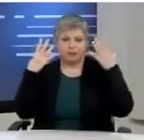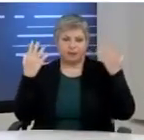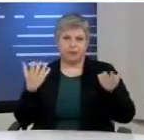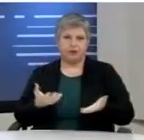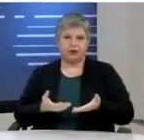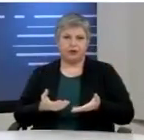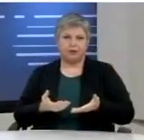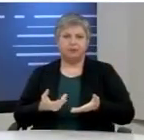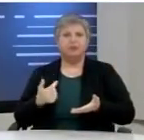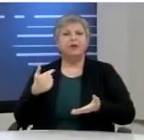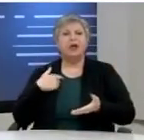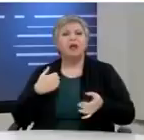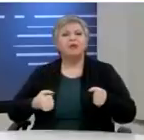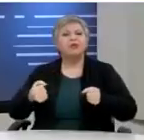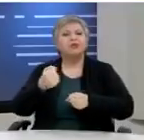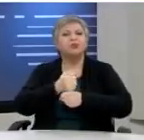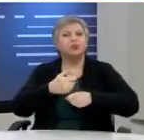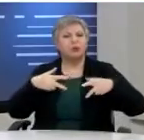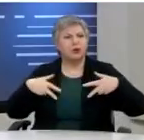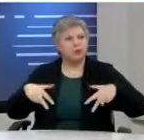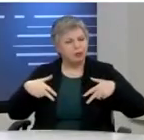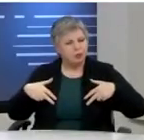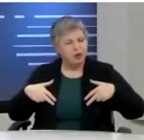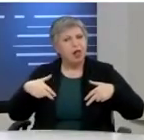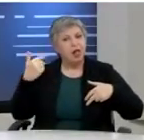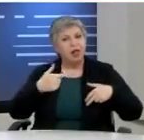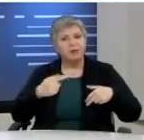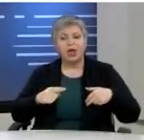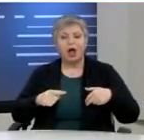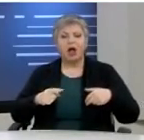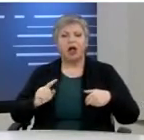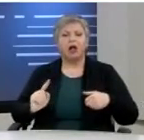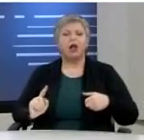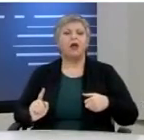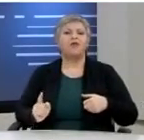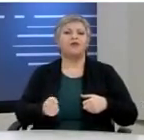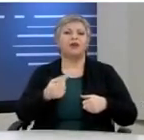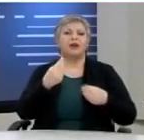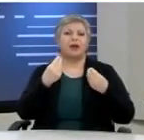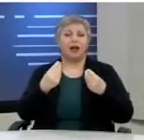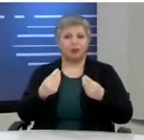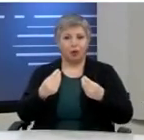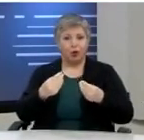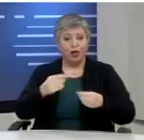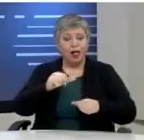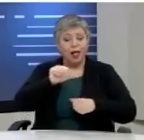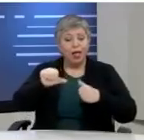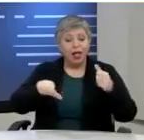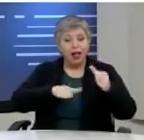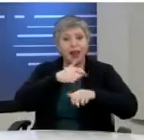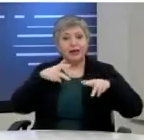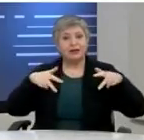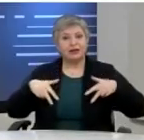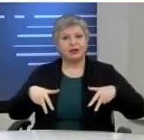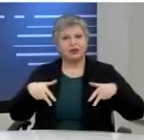Ερχόμαστε λοιπόν εμείς και πραγματικά αρπάζουμε αυτή την ευκαιρία. Άλλαξε η κυβέρνηση εθνικιστική, ήρθε ένας